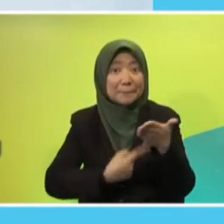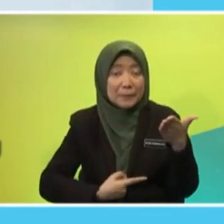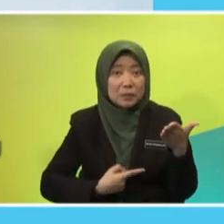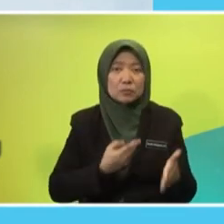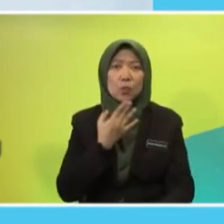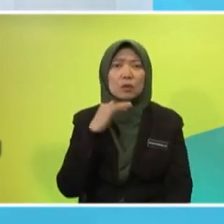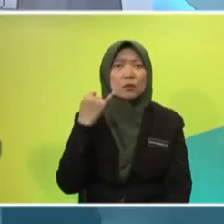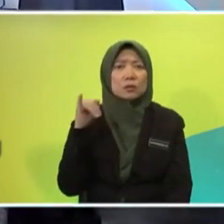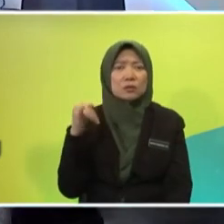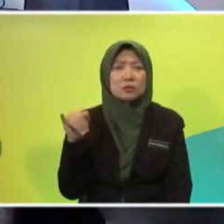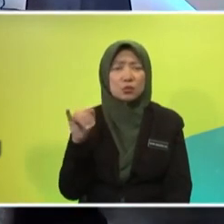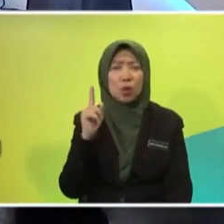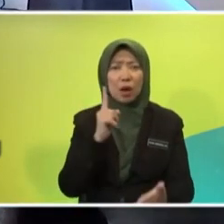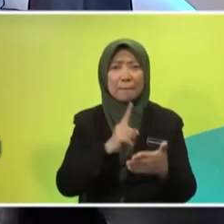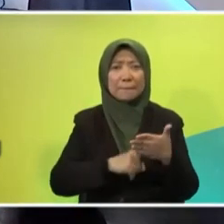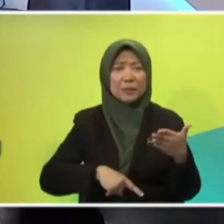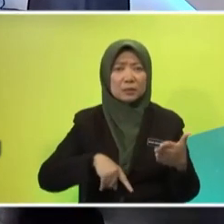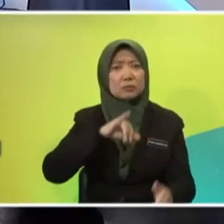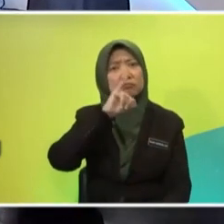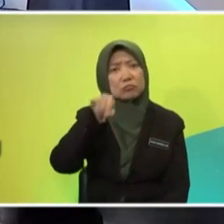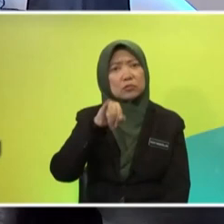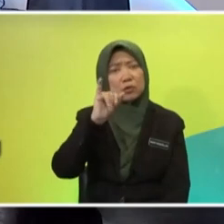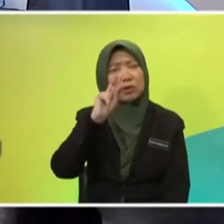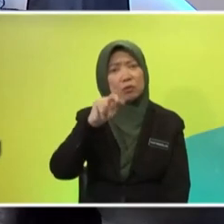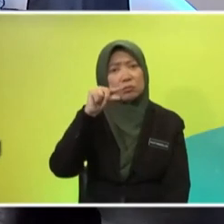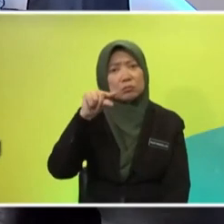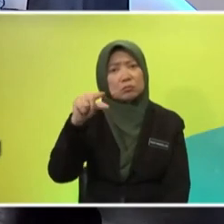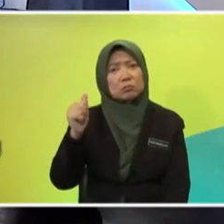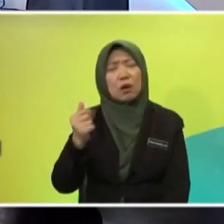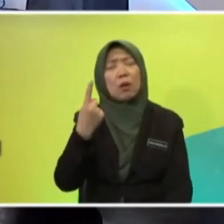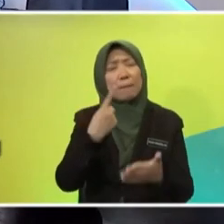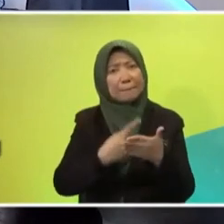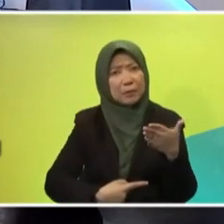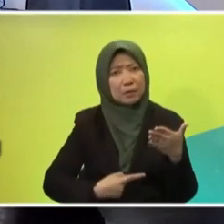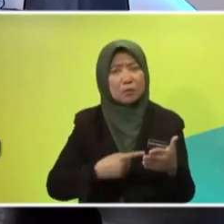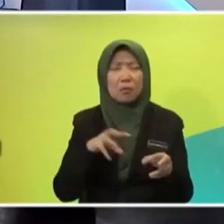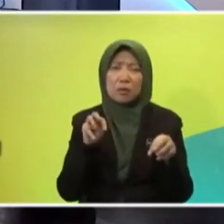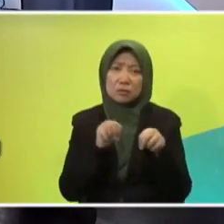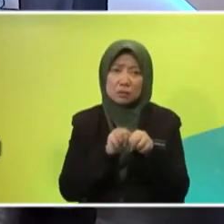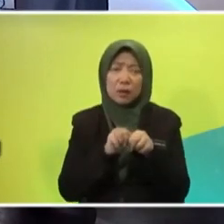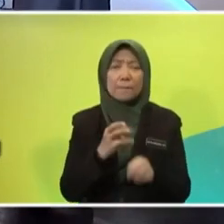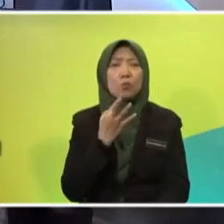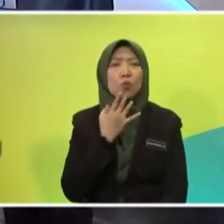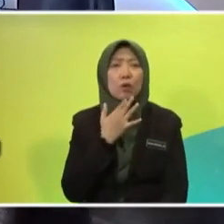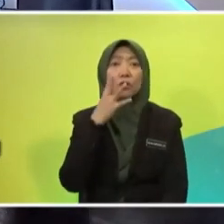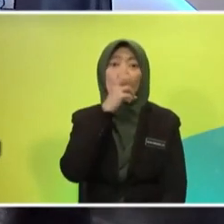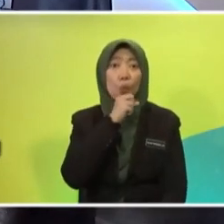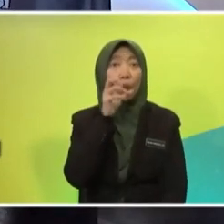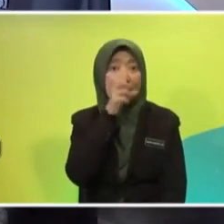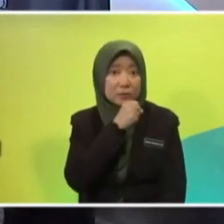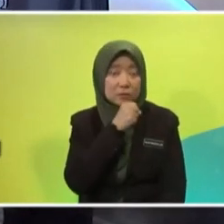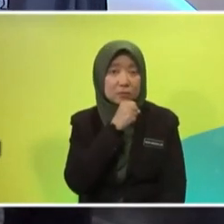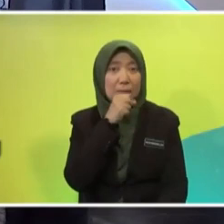tu warna apa tu agak-agak Cikgu Ana? Saya rasa warna orange Cikgu Su. Ya, betul Cikgu Ana. Okey,